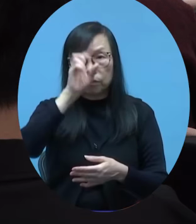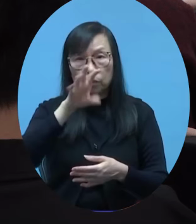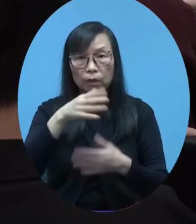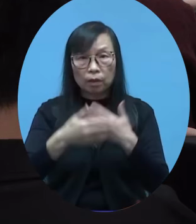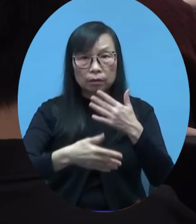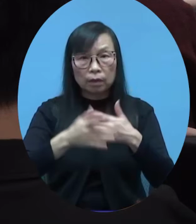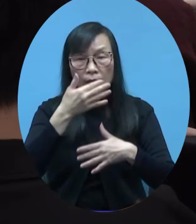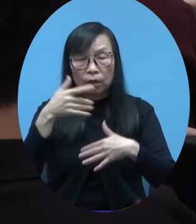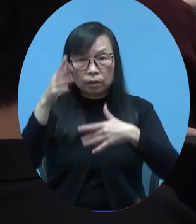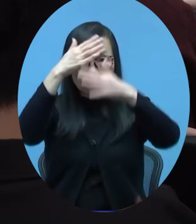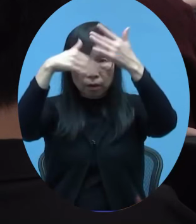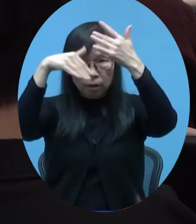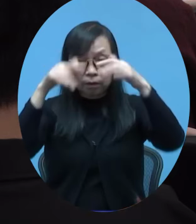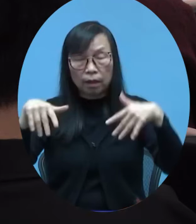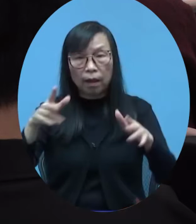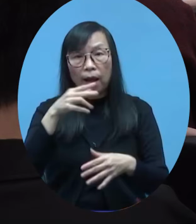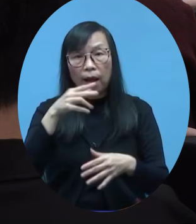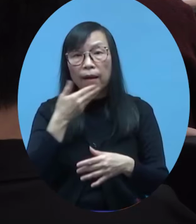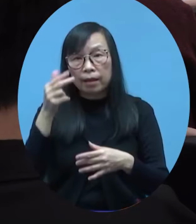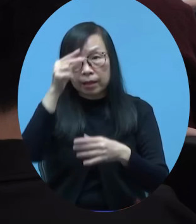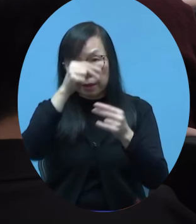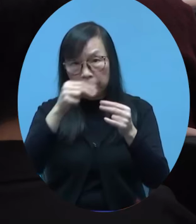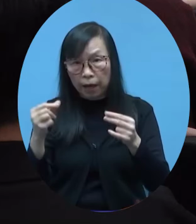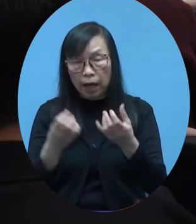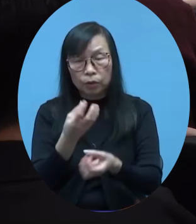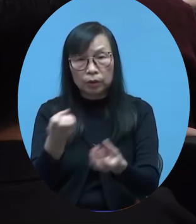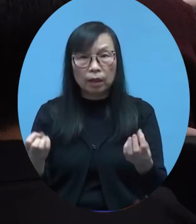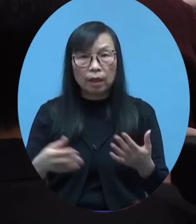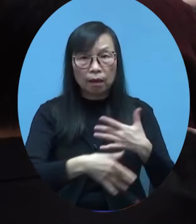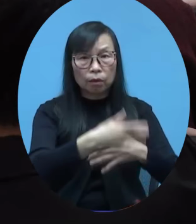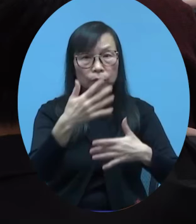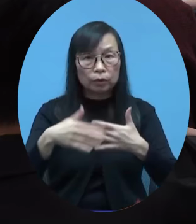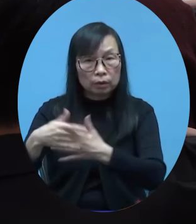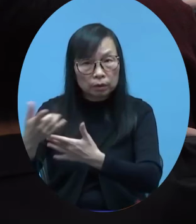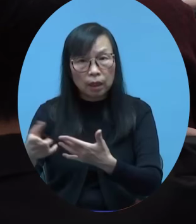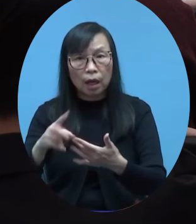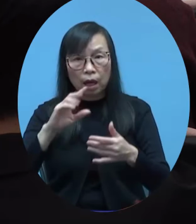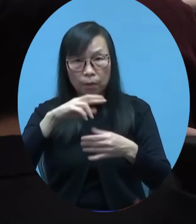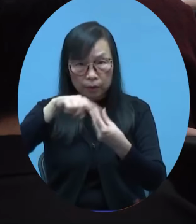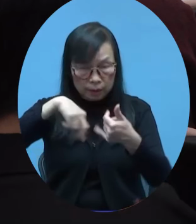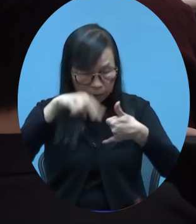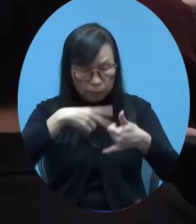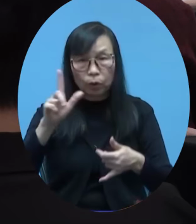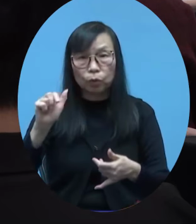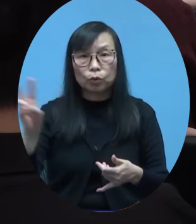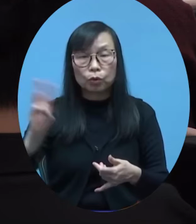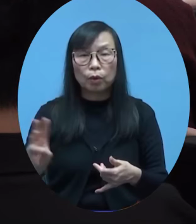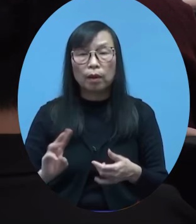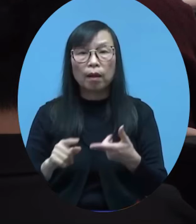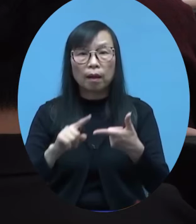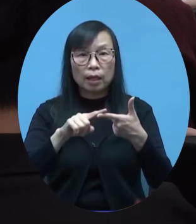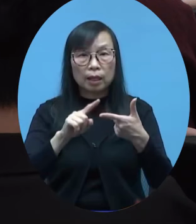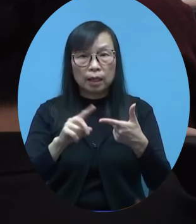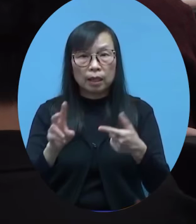葵靖西村同埋麗晶花園之外咧，知唔知有冇啲咩樓宇近日都有驗到一啲污水咁樣咧？第二條問題咧，想問翻